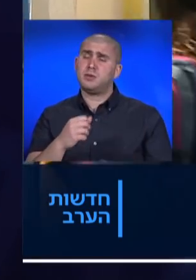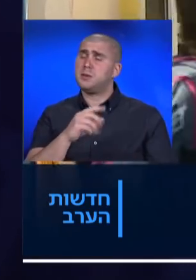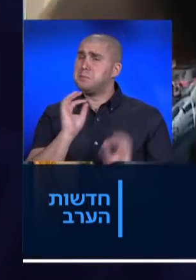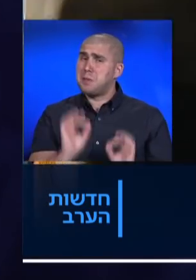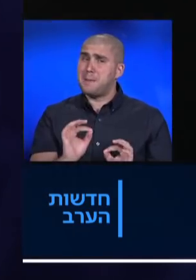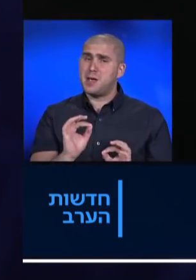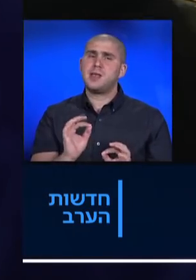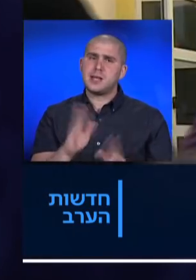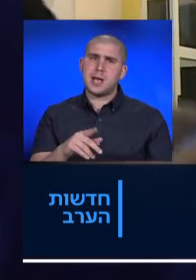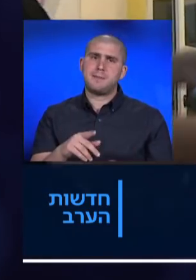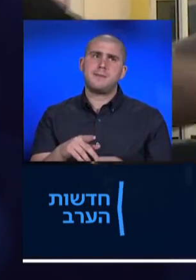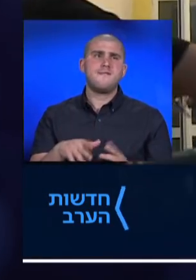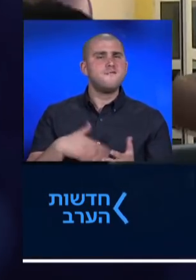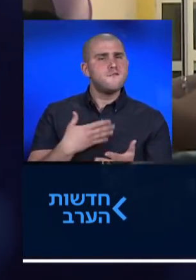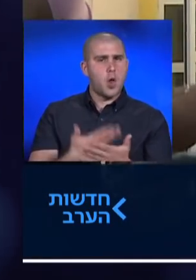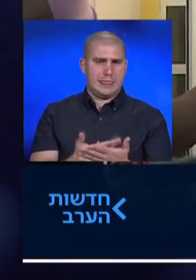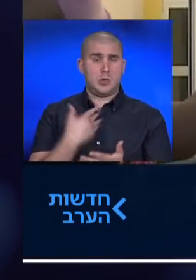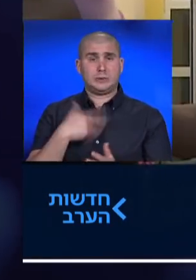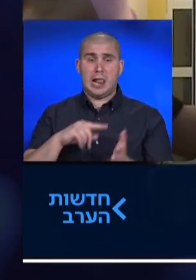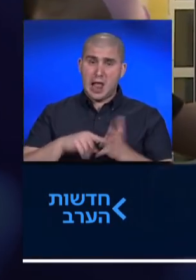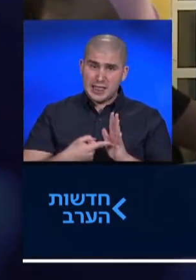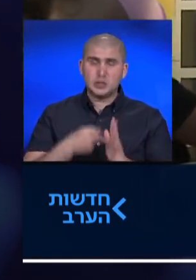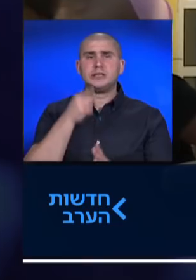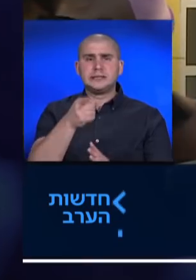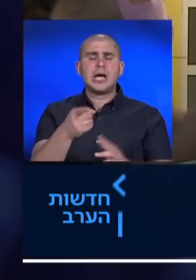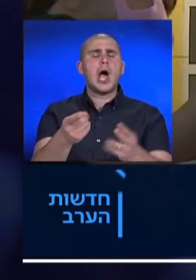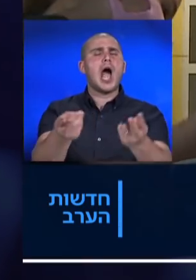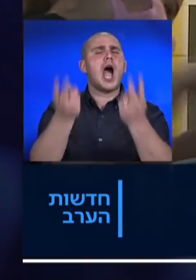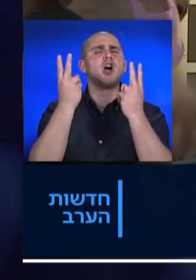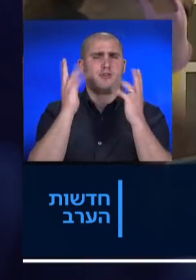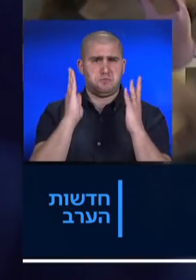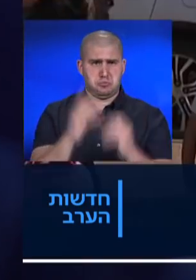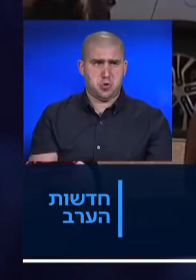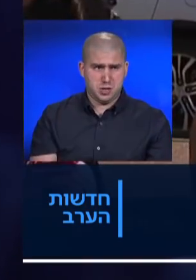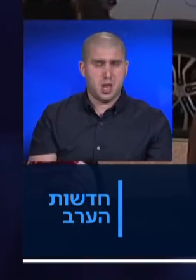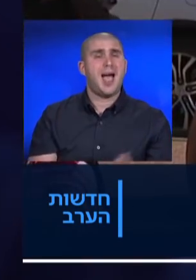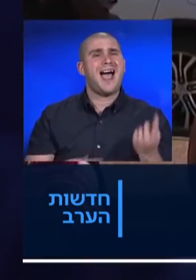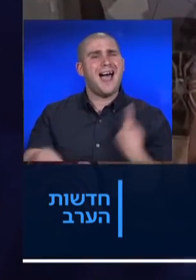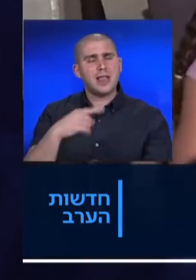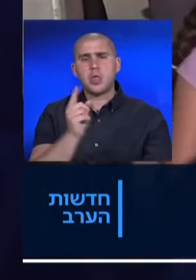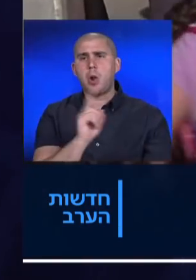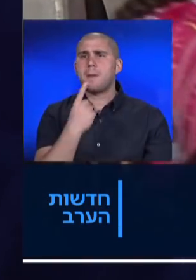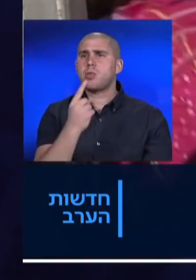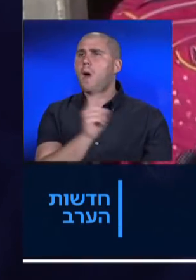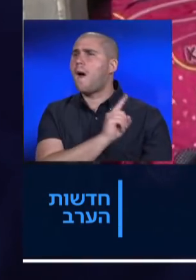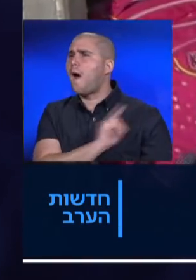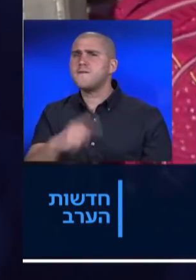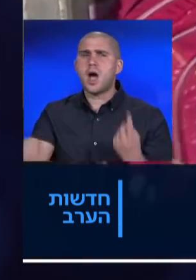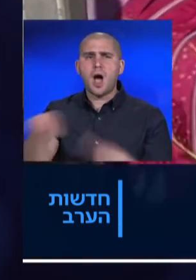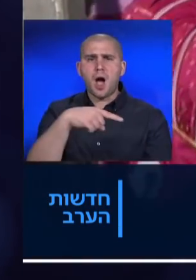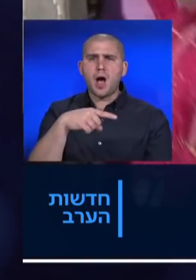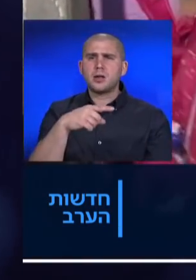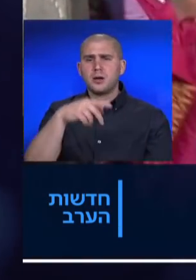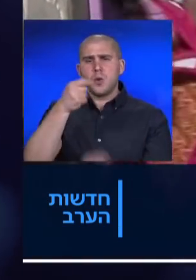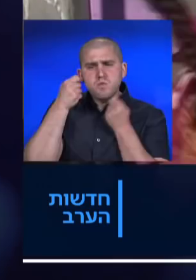וולונטרי. אני רוצה להדגיש את הדברים האלה, זה חשוב לי מאוד. אנחנו לא אמרנו לאף הורה לשלוח את הילדים שלו חובה, אתה